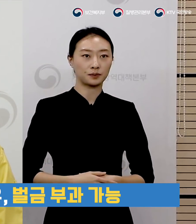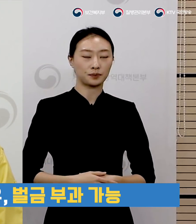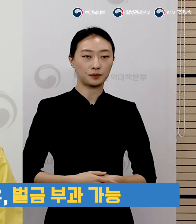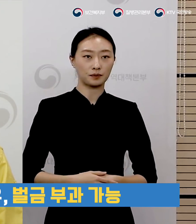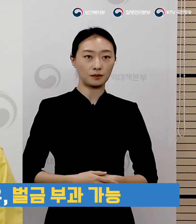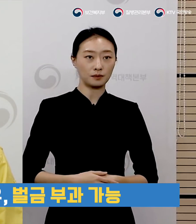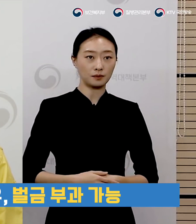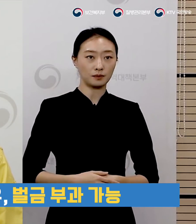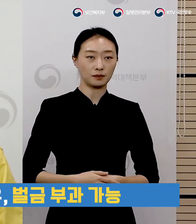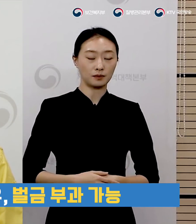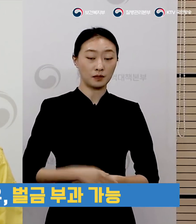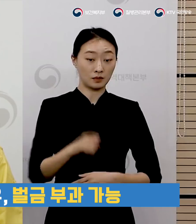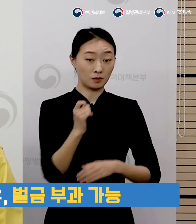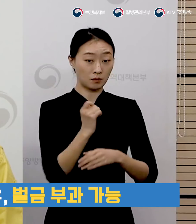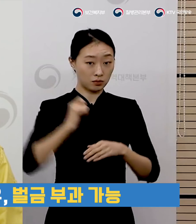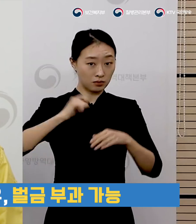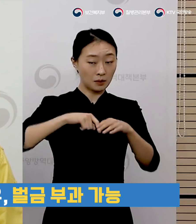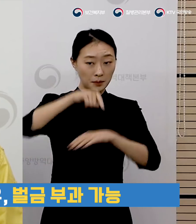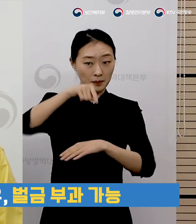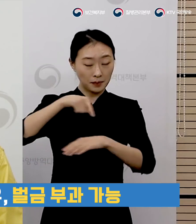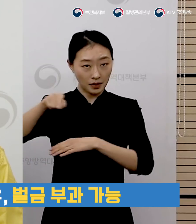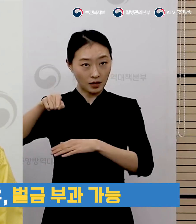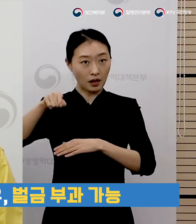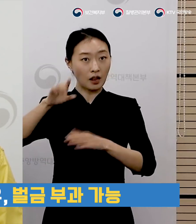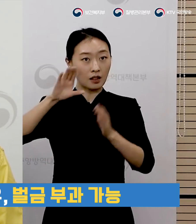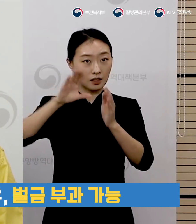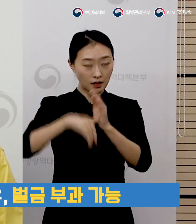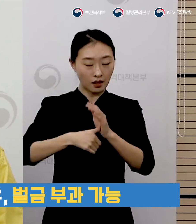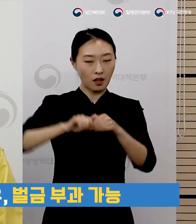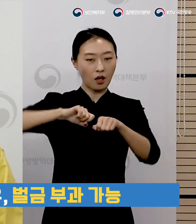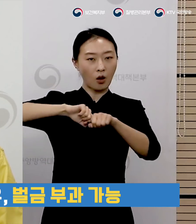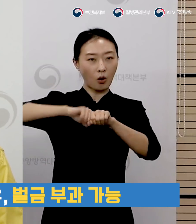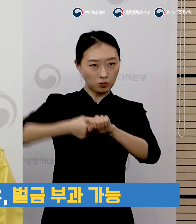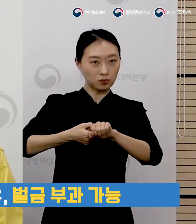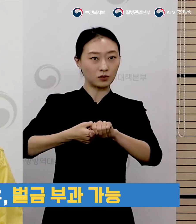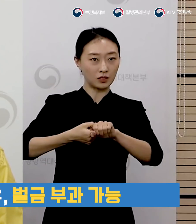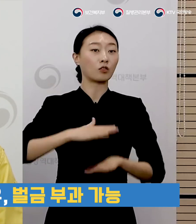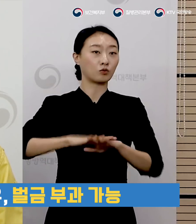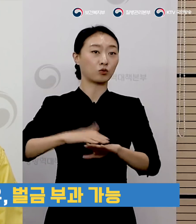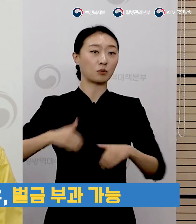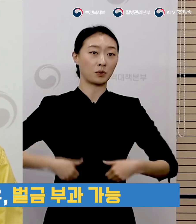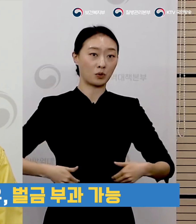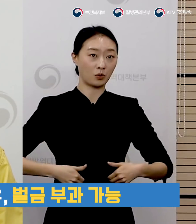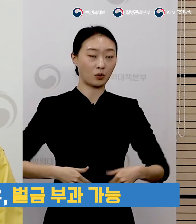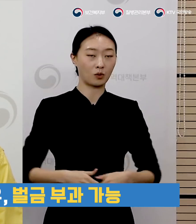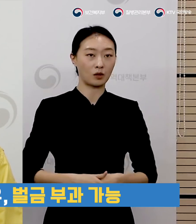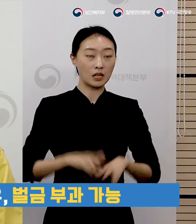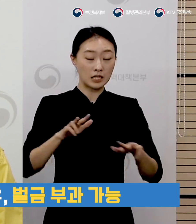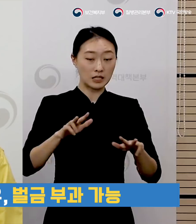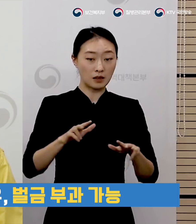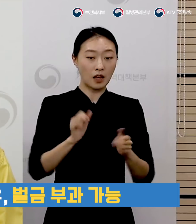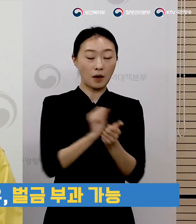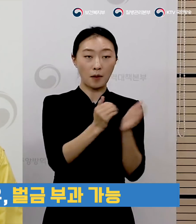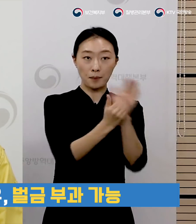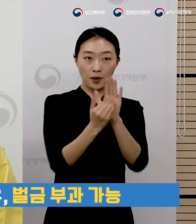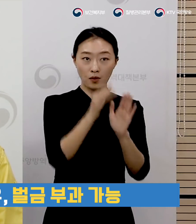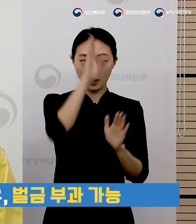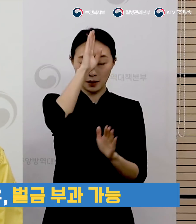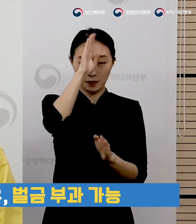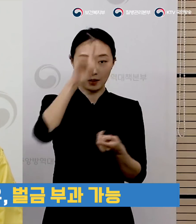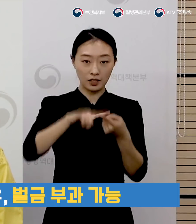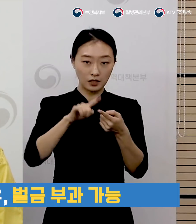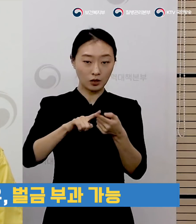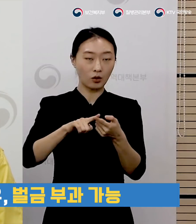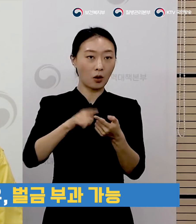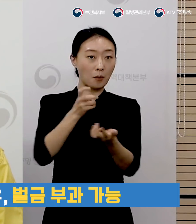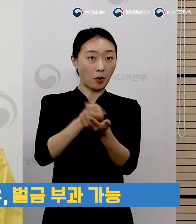자가격리지를 이탈한 거에 대한 이제 상응하는 처벌을 감수하셔야 될 겁니다. 개정안이 국회를 통과를 해서 다음